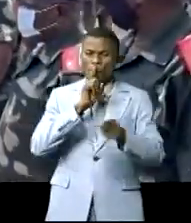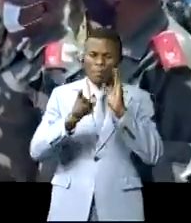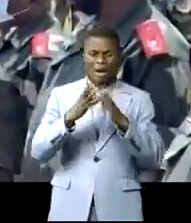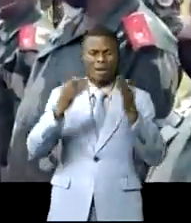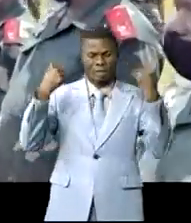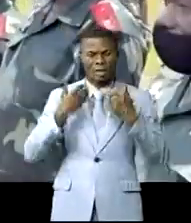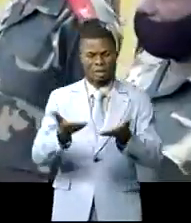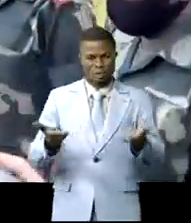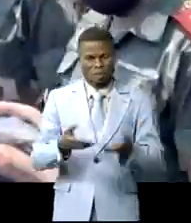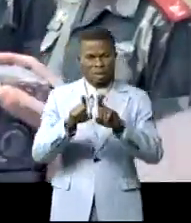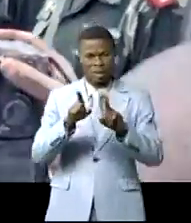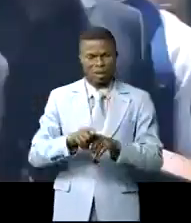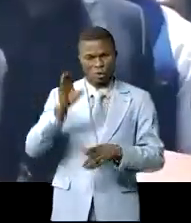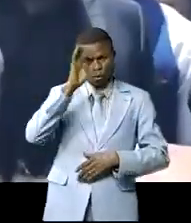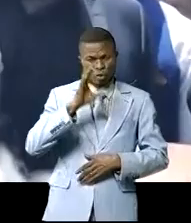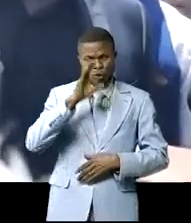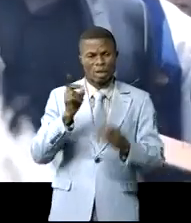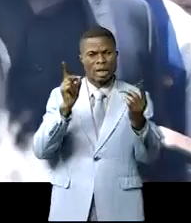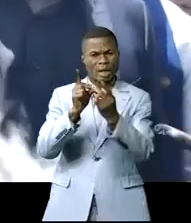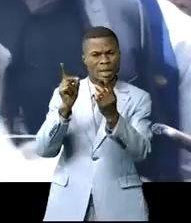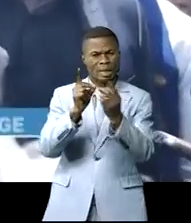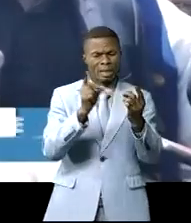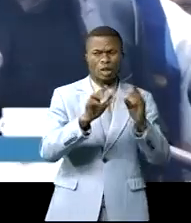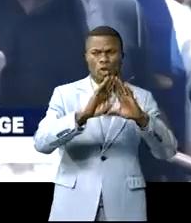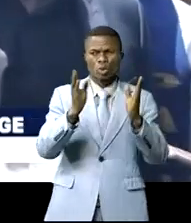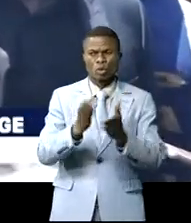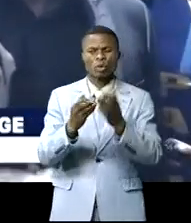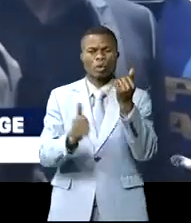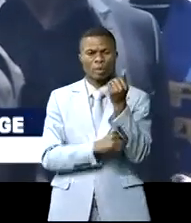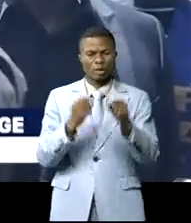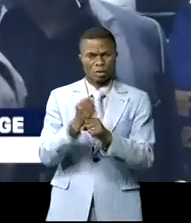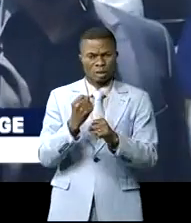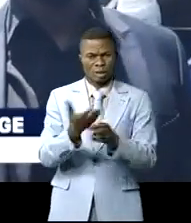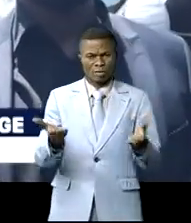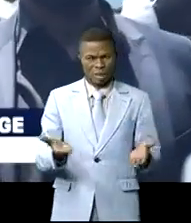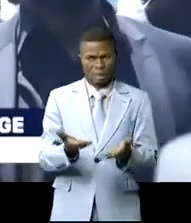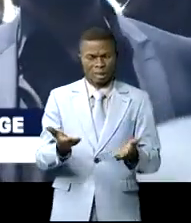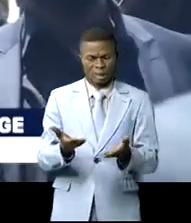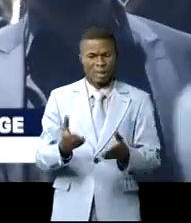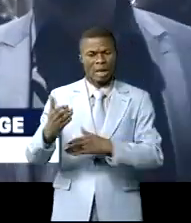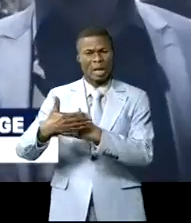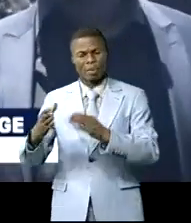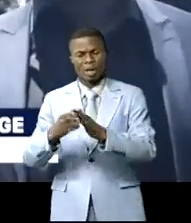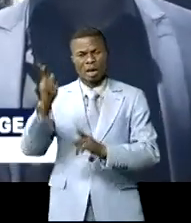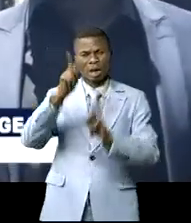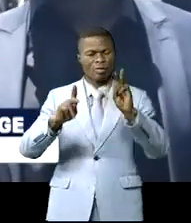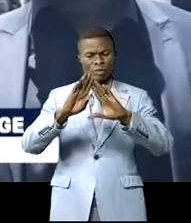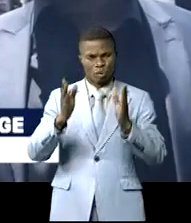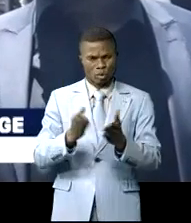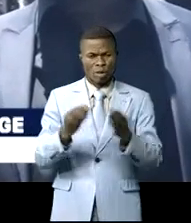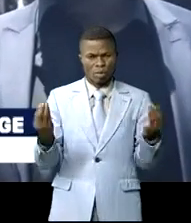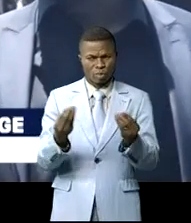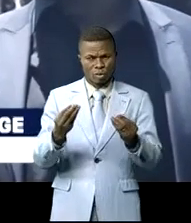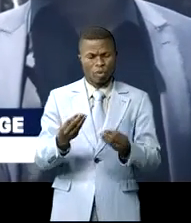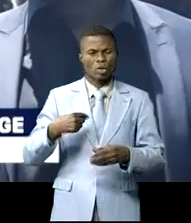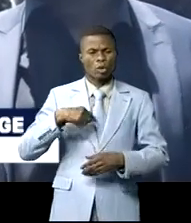locales. Et nous allons aussi profiter pour rencontrer toutes les structures qui sont aux côtés de la population, de sorte que vraiment